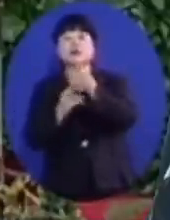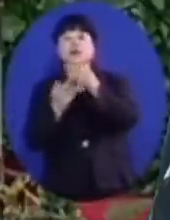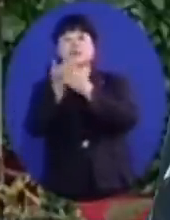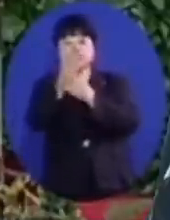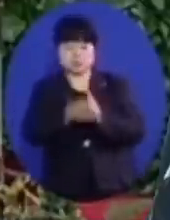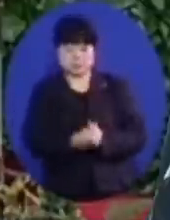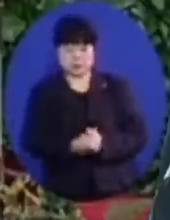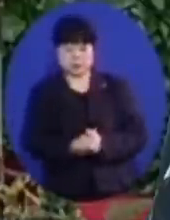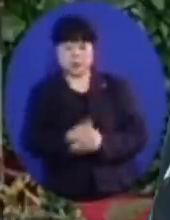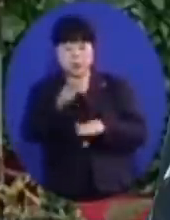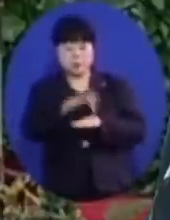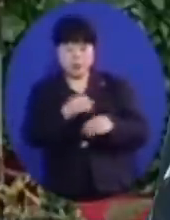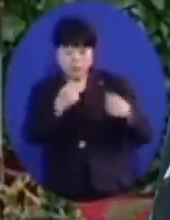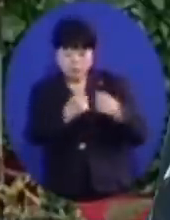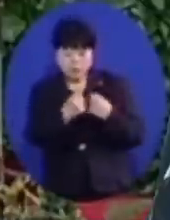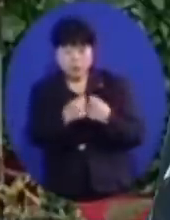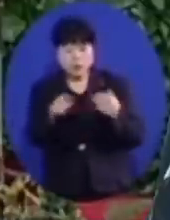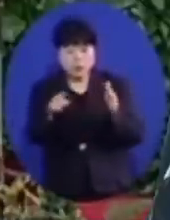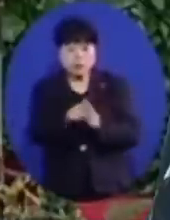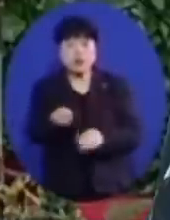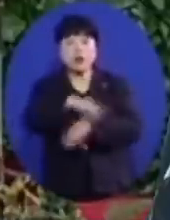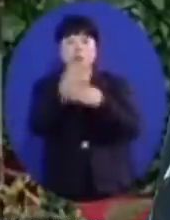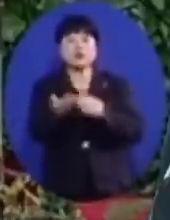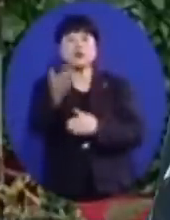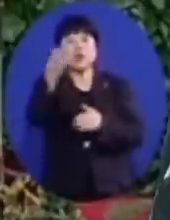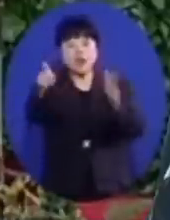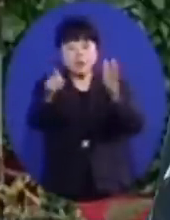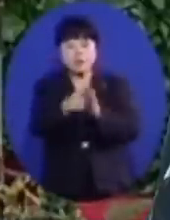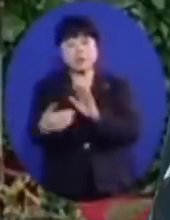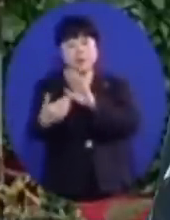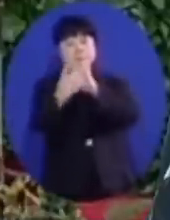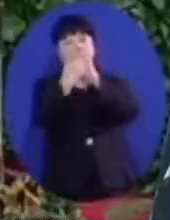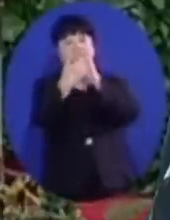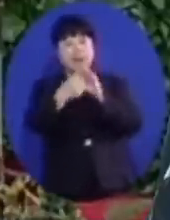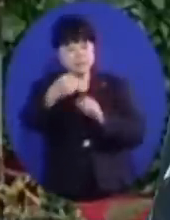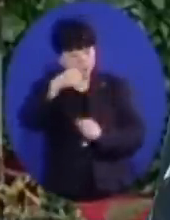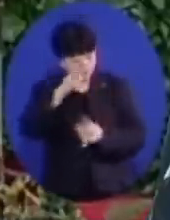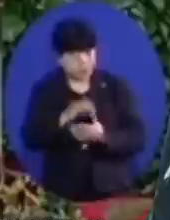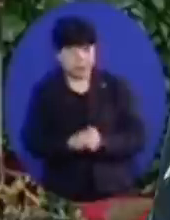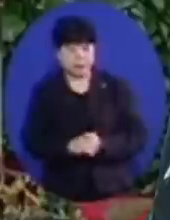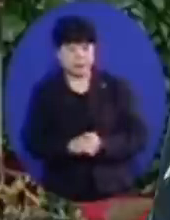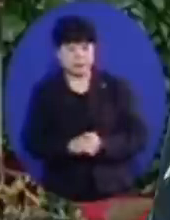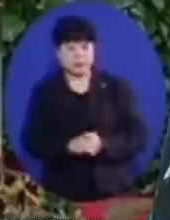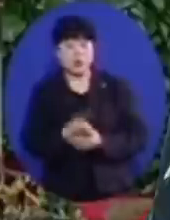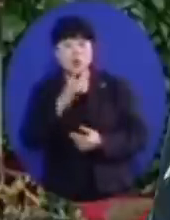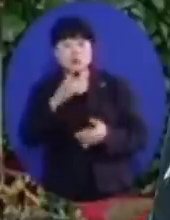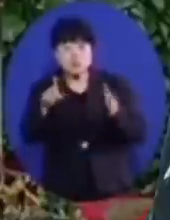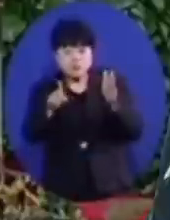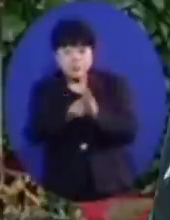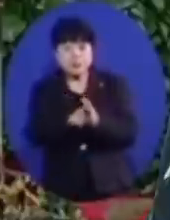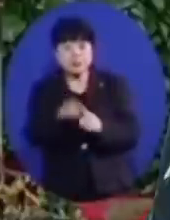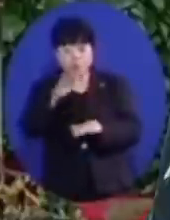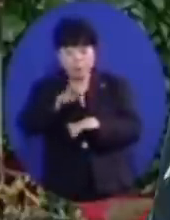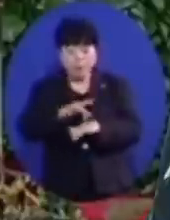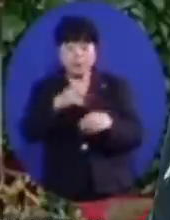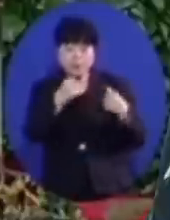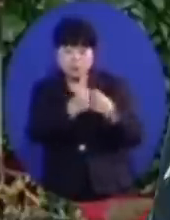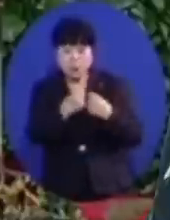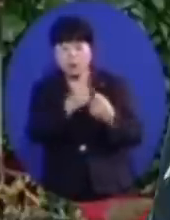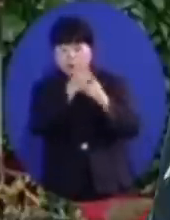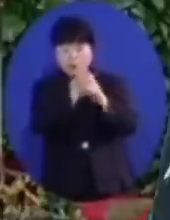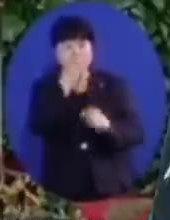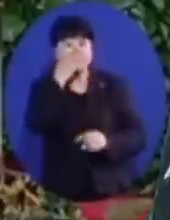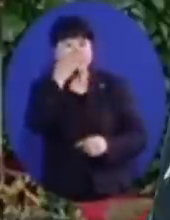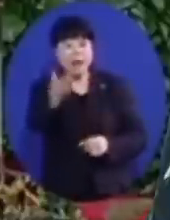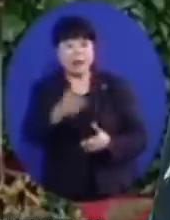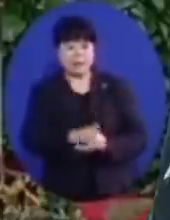우리가 마귀와 싸우기 위해서 모든 것 위에 믿음의 방패를 가지고 나아가야 합니다 우리는 오직 믿음으로 마귀와 싸울 때 이길 수가 있는